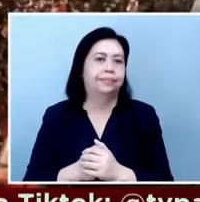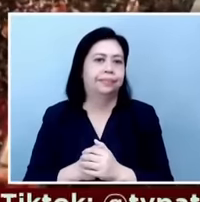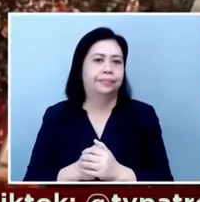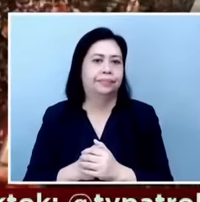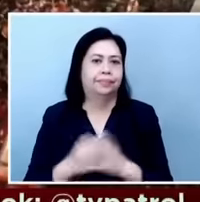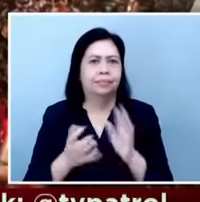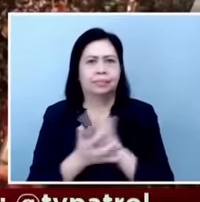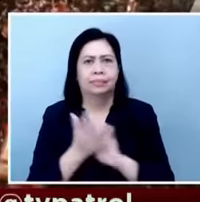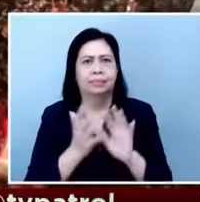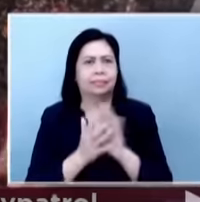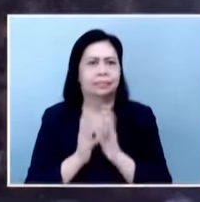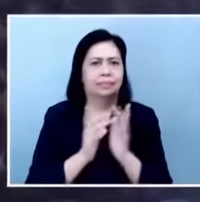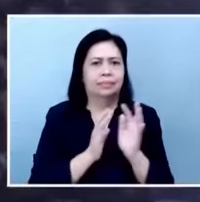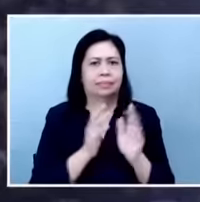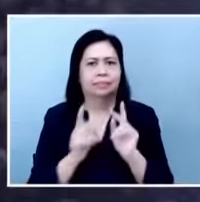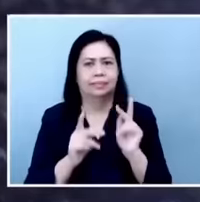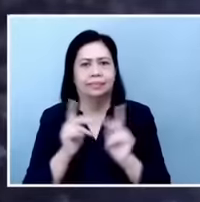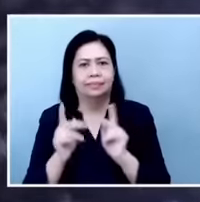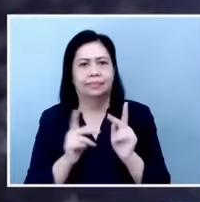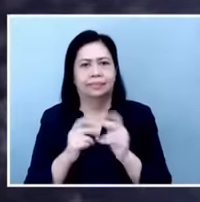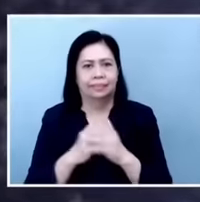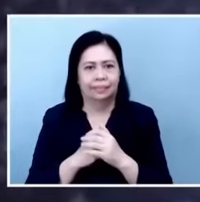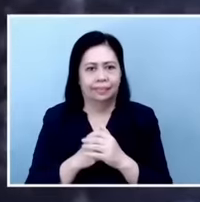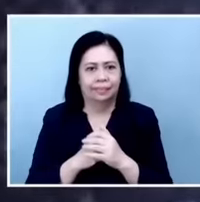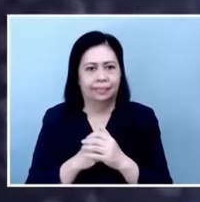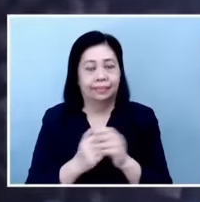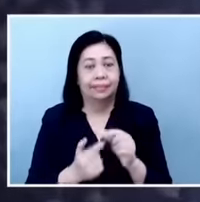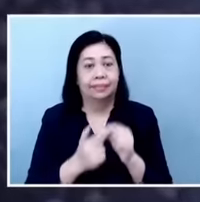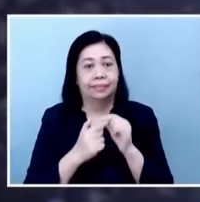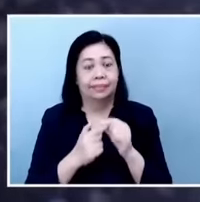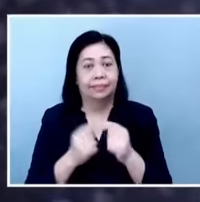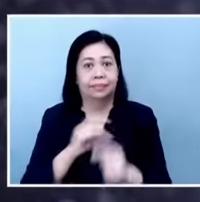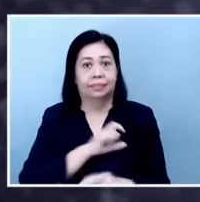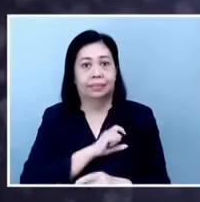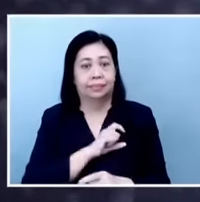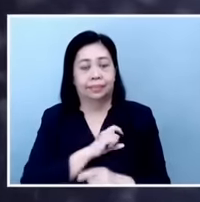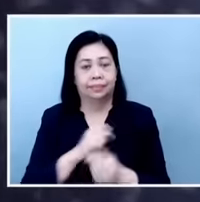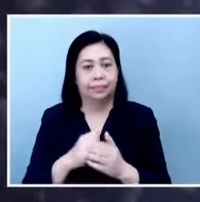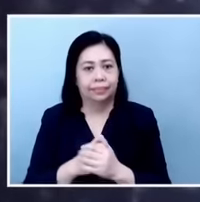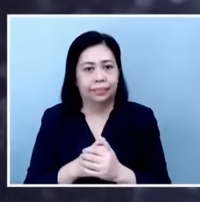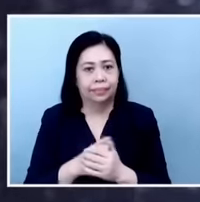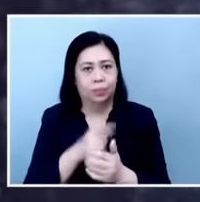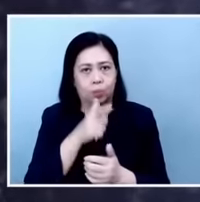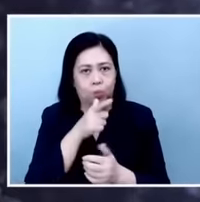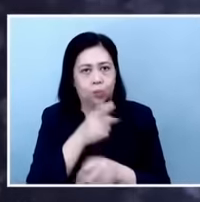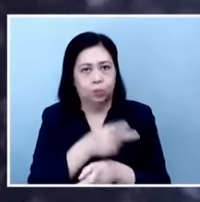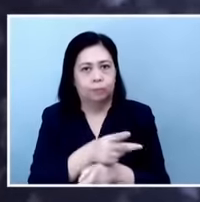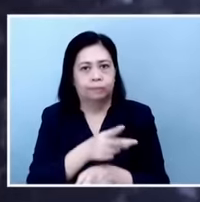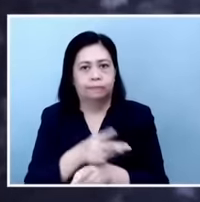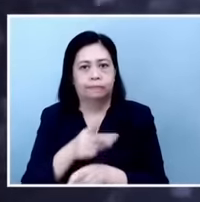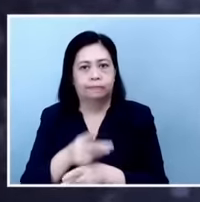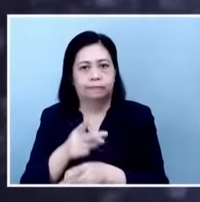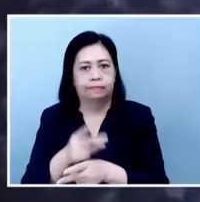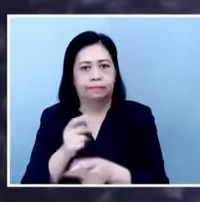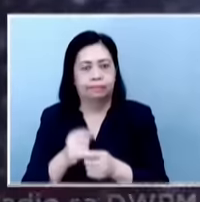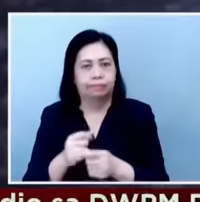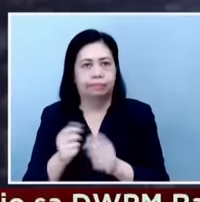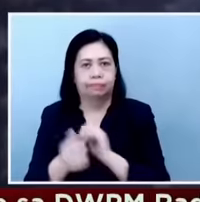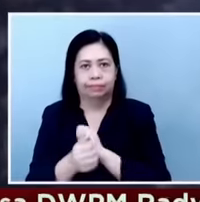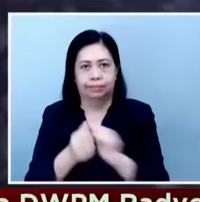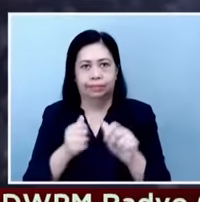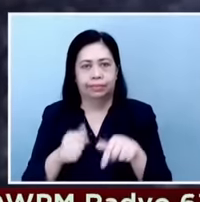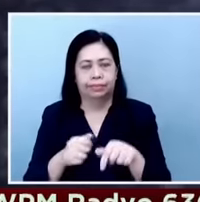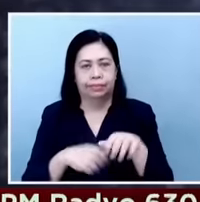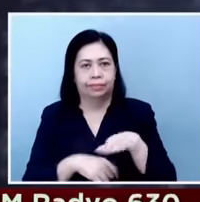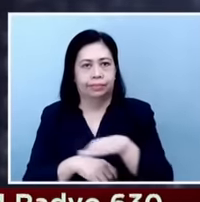nagkakagulo na po ang ating mga kababayan, lalong-lalo na ang mga pulis na siya nagbabantay sa pagdaan ng andas